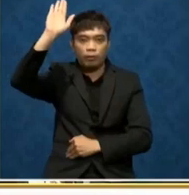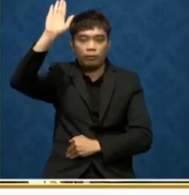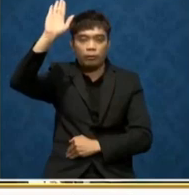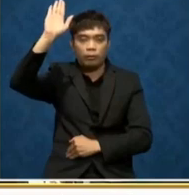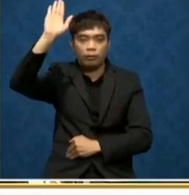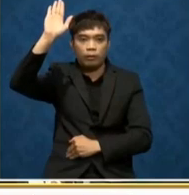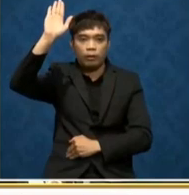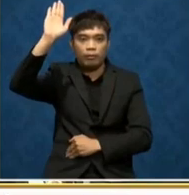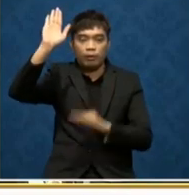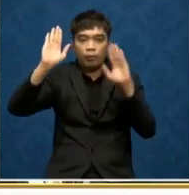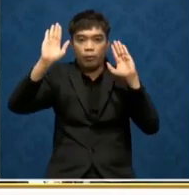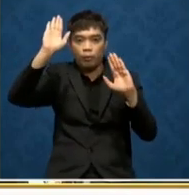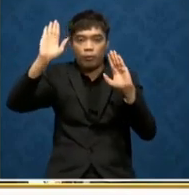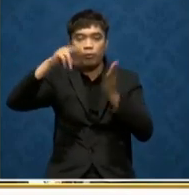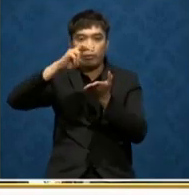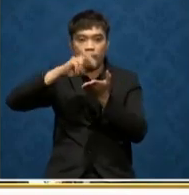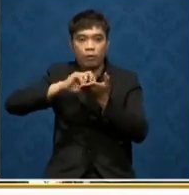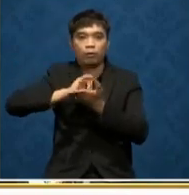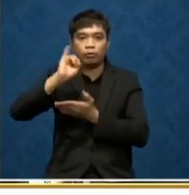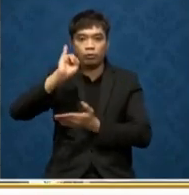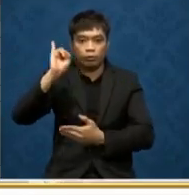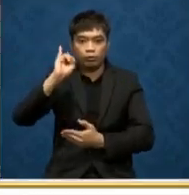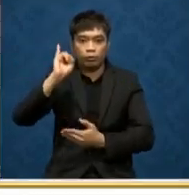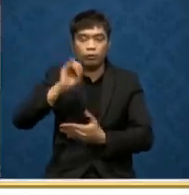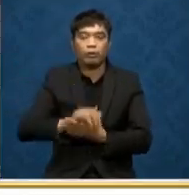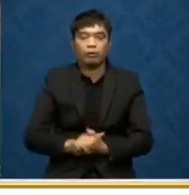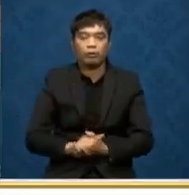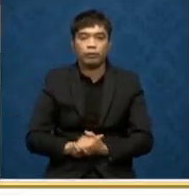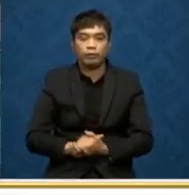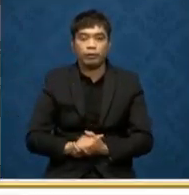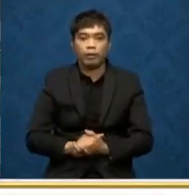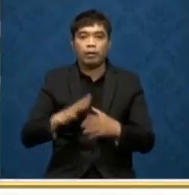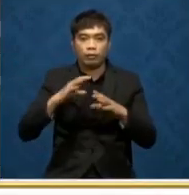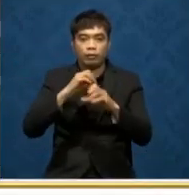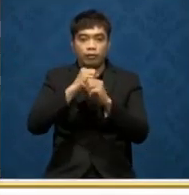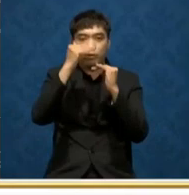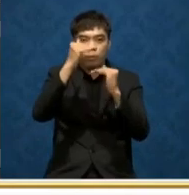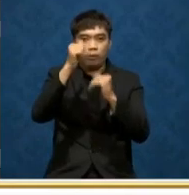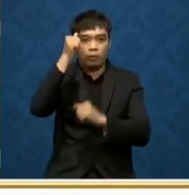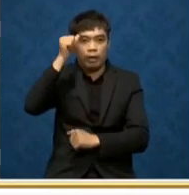ครับมีผู้รับรองถูกต้องนะครับก็พิจารณาใน90วันครับ